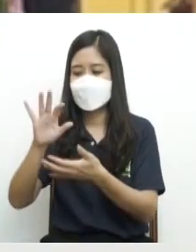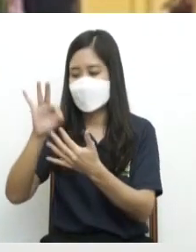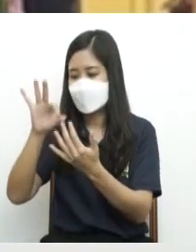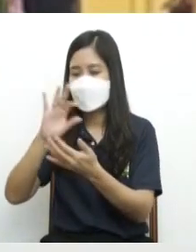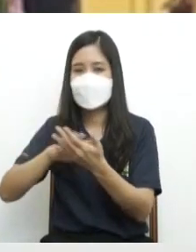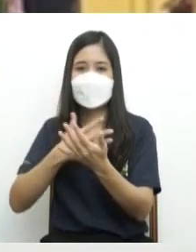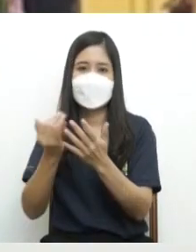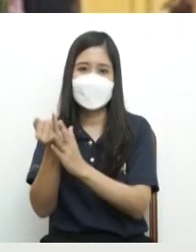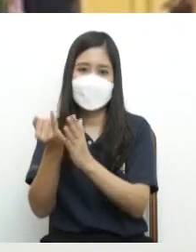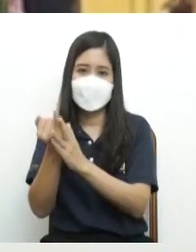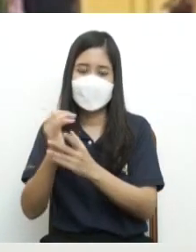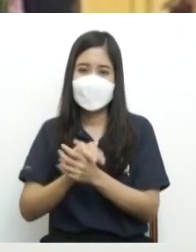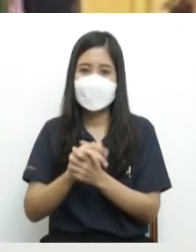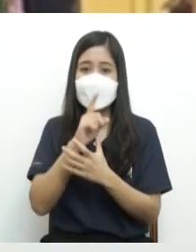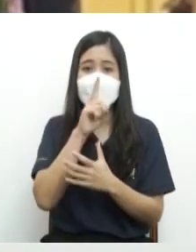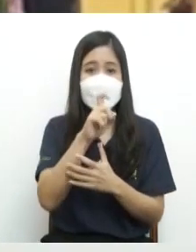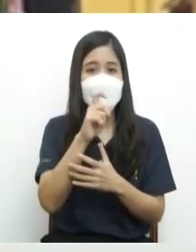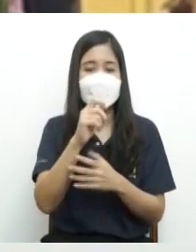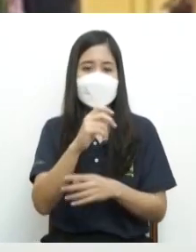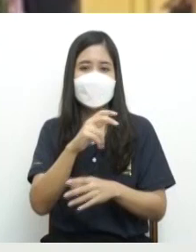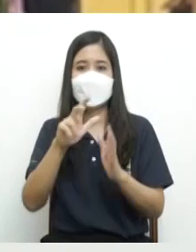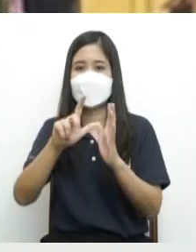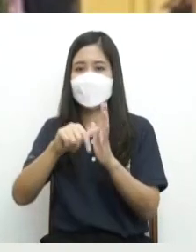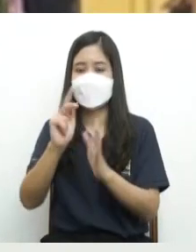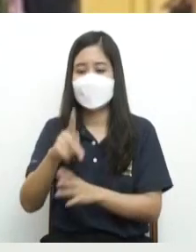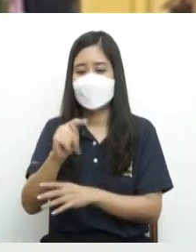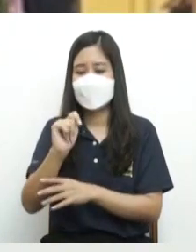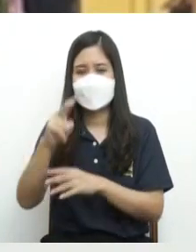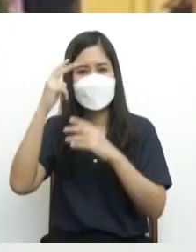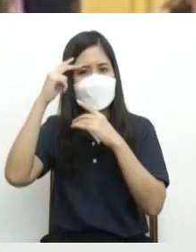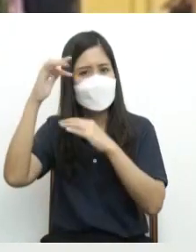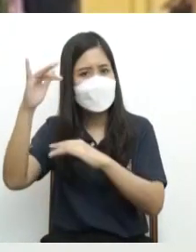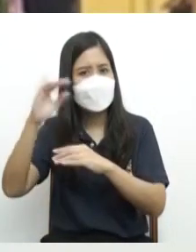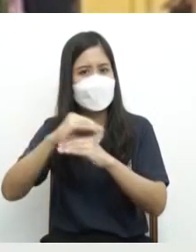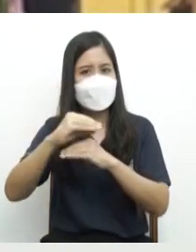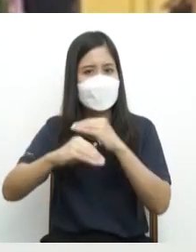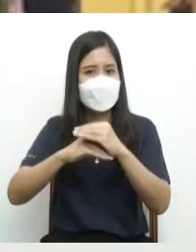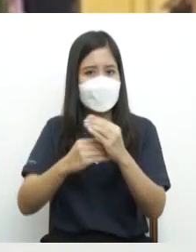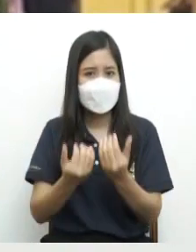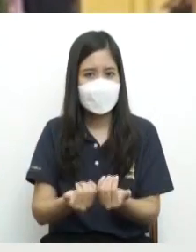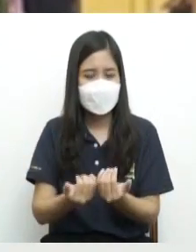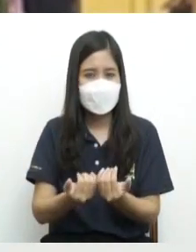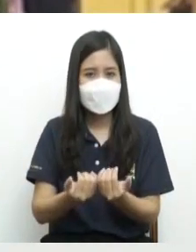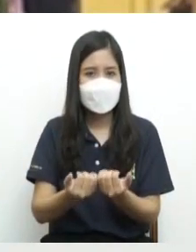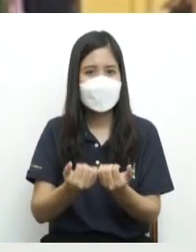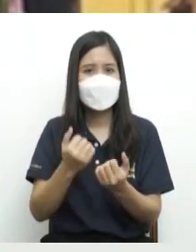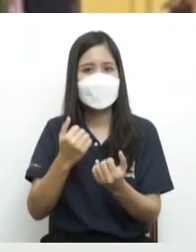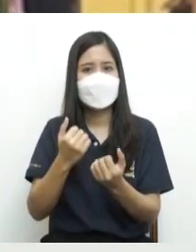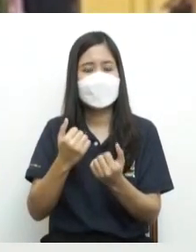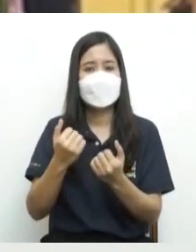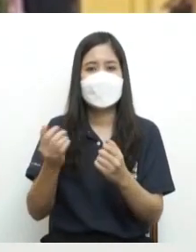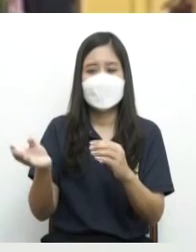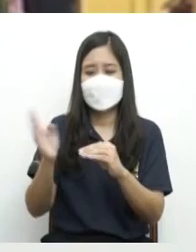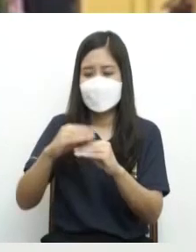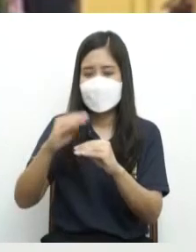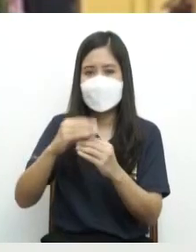นถามท่านดร.อมพรพินศาข่าวว่าความคาดหวังของโครงการในโครงการทวีค่าเงินออมให้กับสม